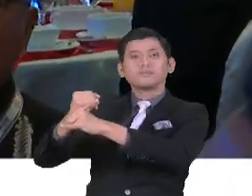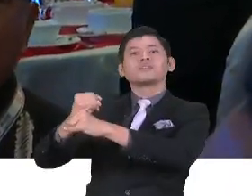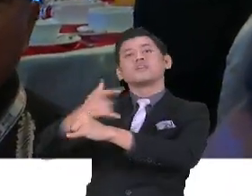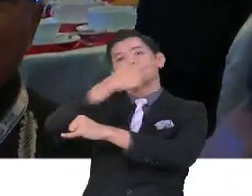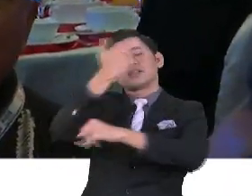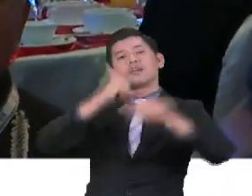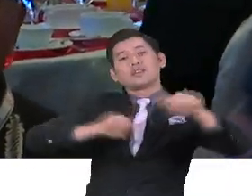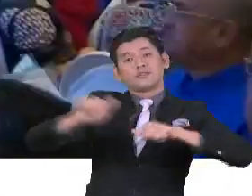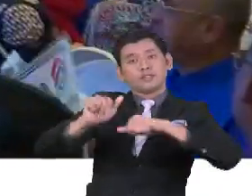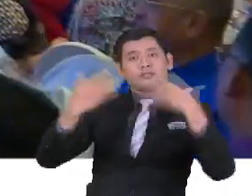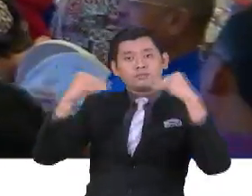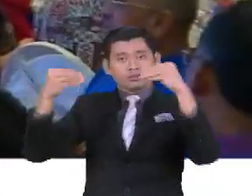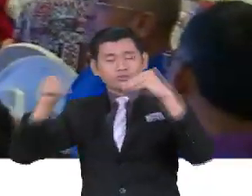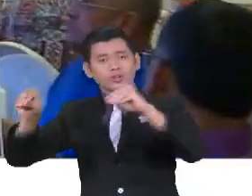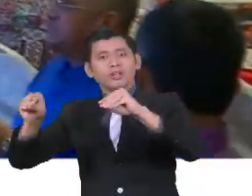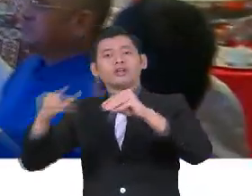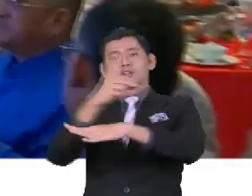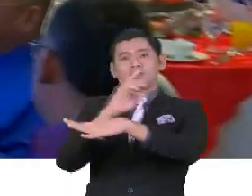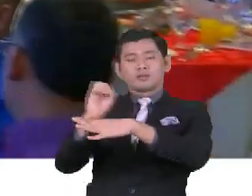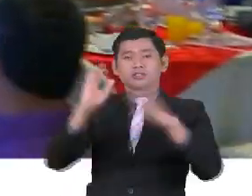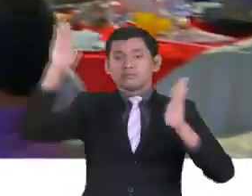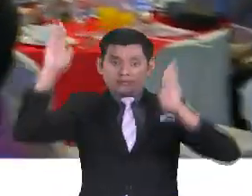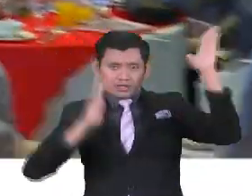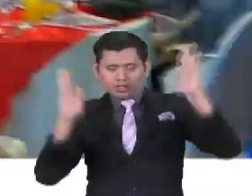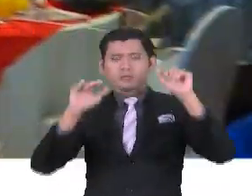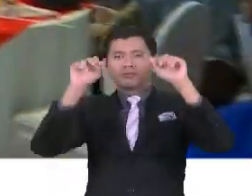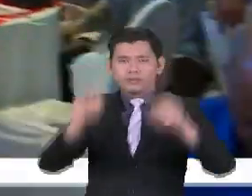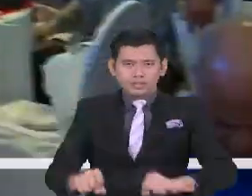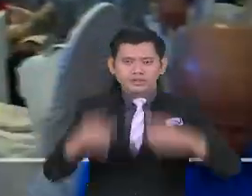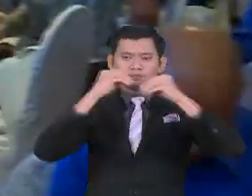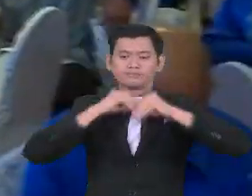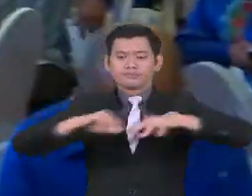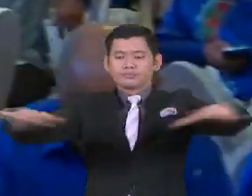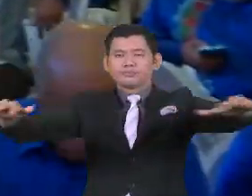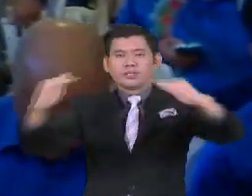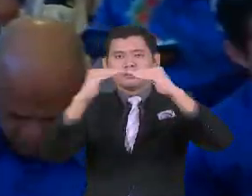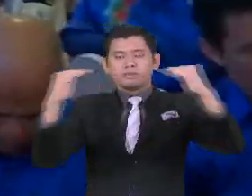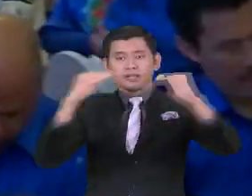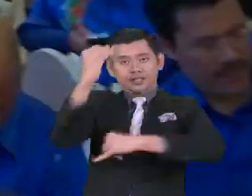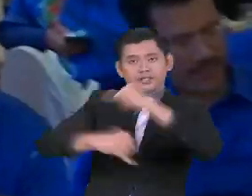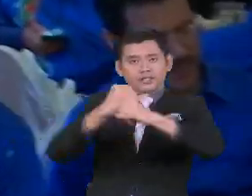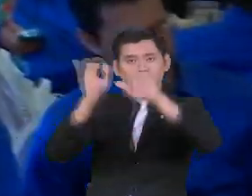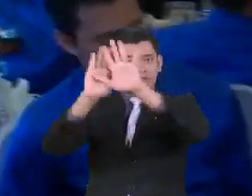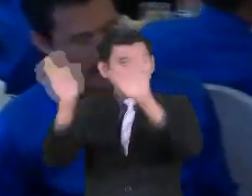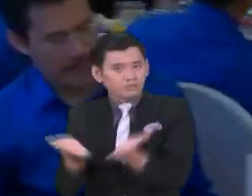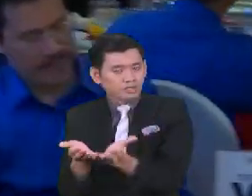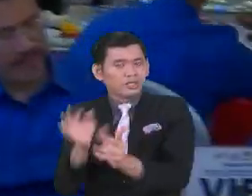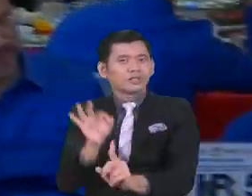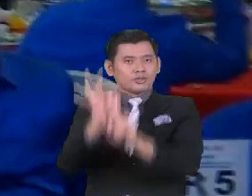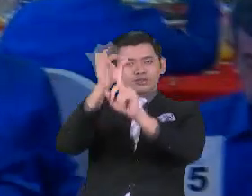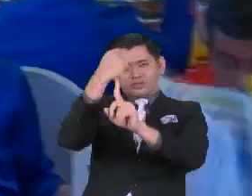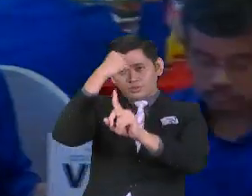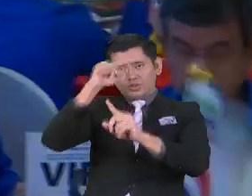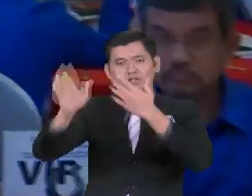aktiviti komersial sektor koperasi negara mempunyai potensi besar untuk diperluaskan lagi ke peringkat serantau dan global, khususnya